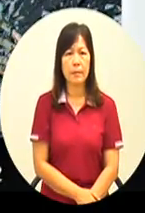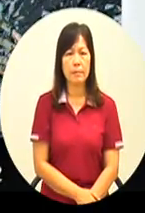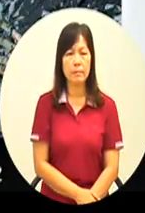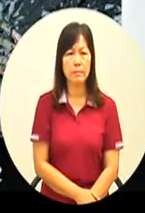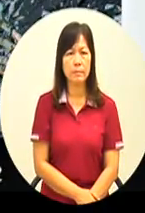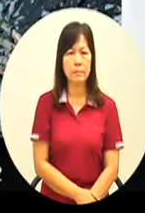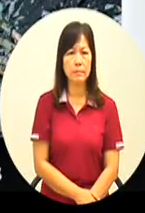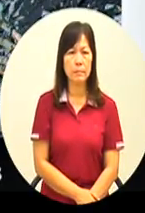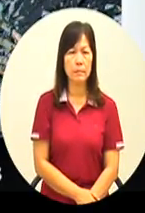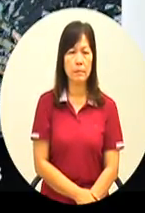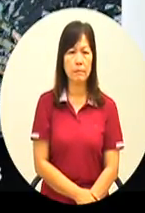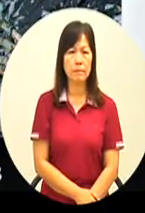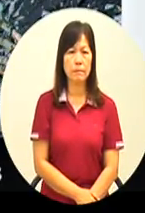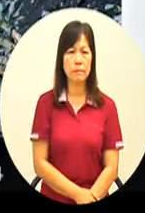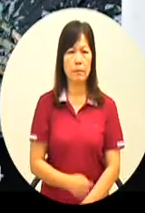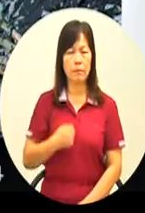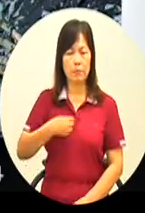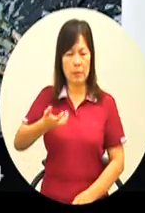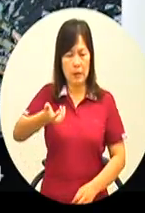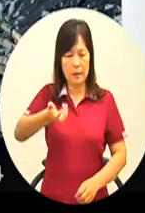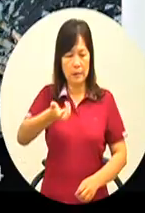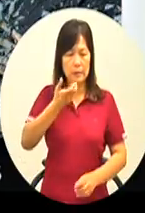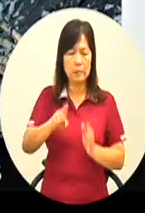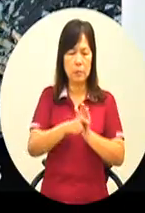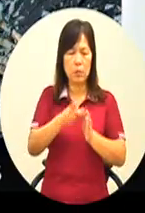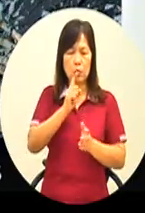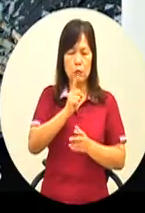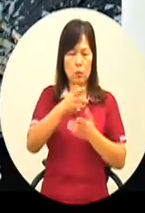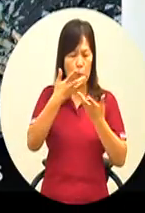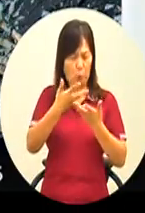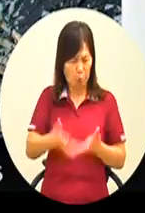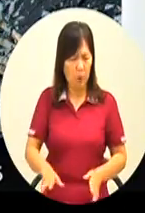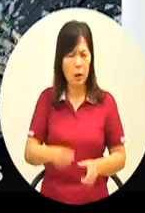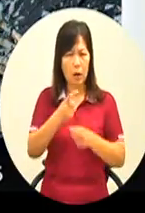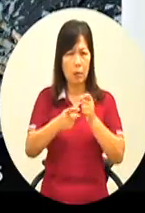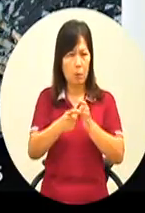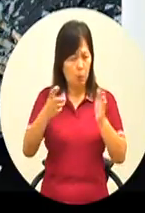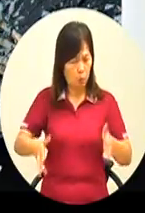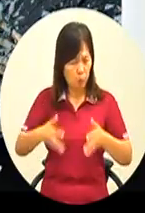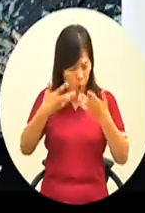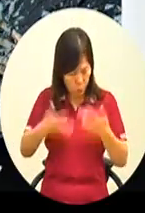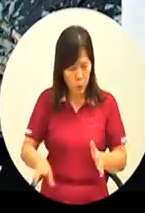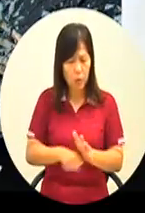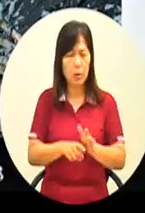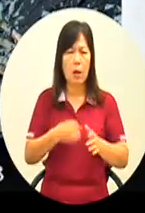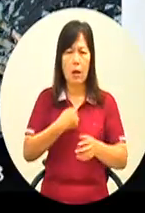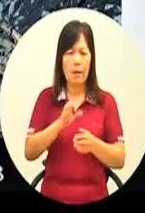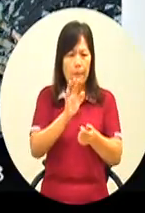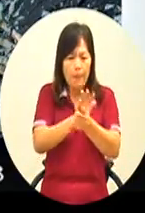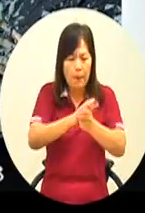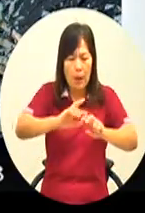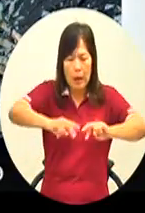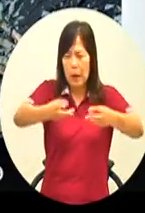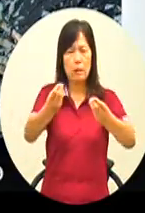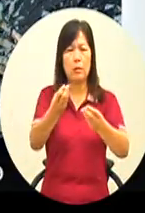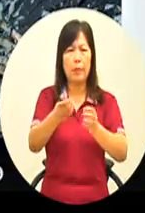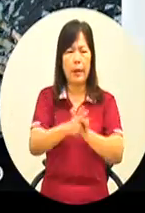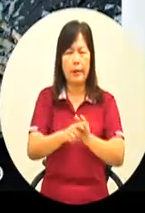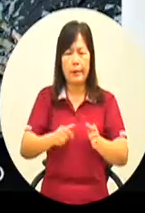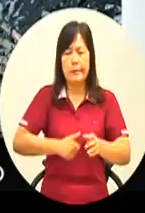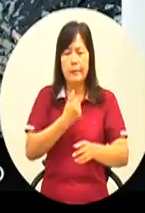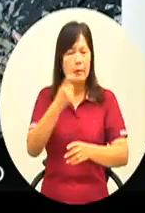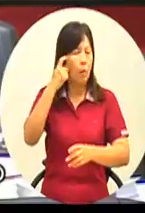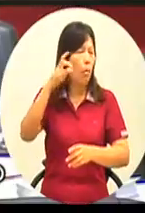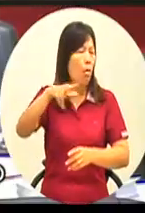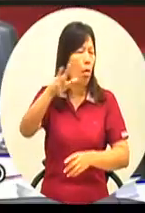啊。我在议会讲了多少次，一年呢连动都不动，真的是麻痹啊，